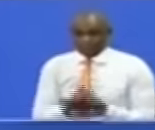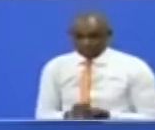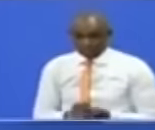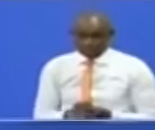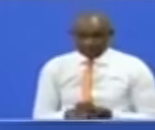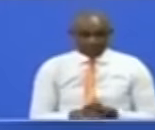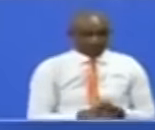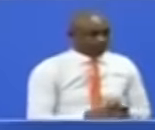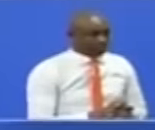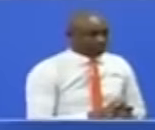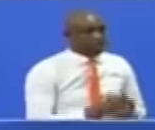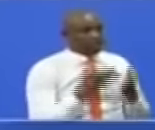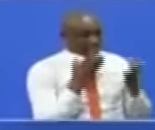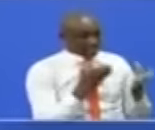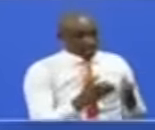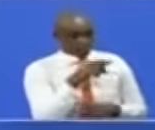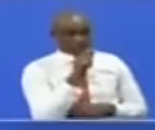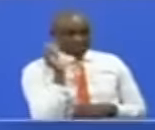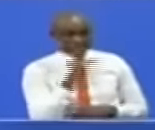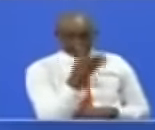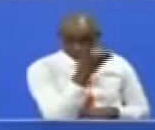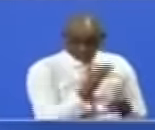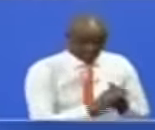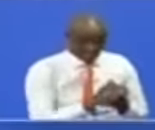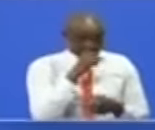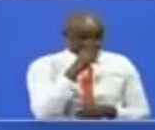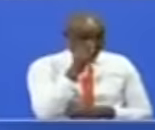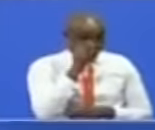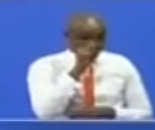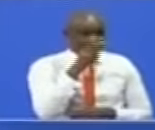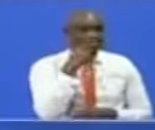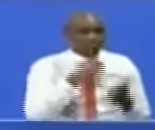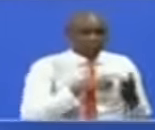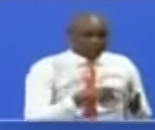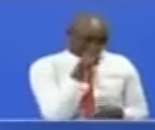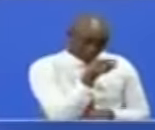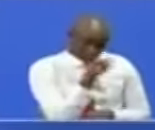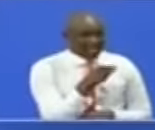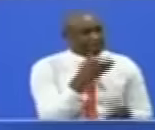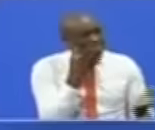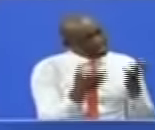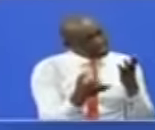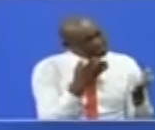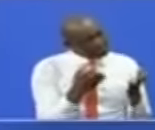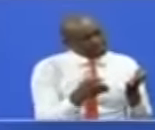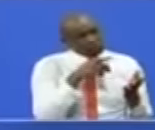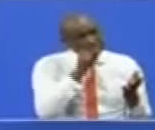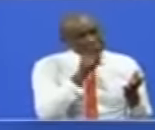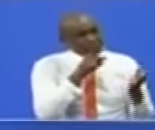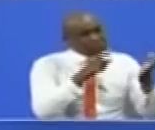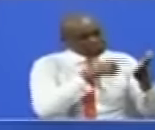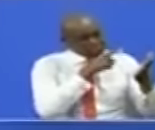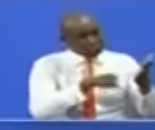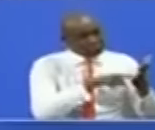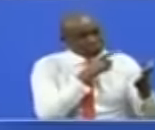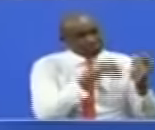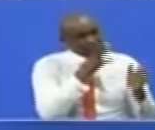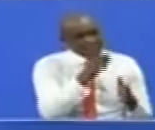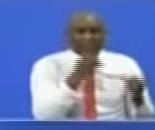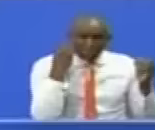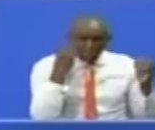Na labda tukija kwako Dismas, katika muktadha huo tunaona kwamba labda zile kule kumkashifu ni kwa sababu